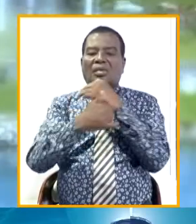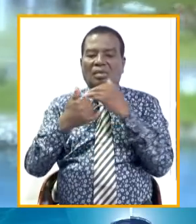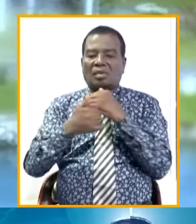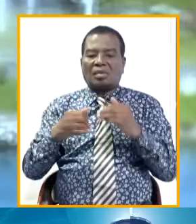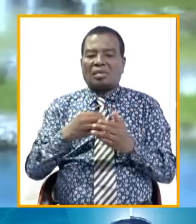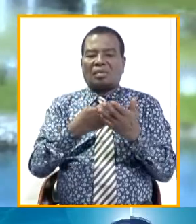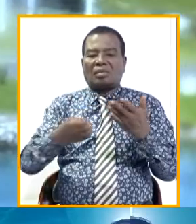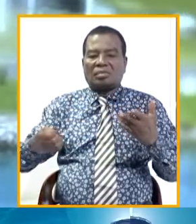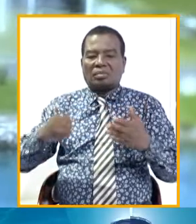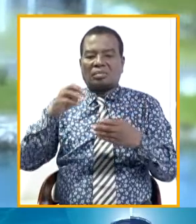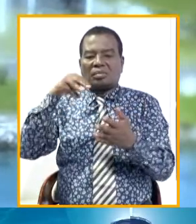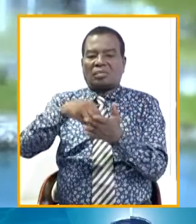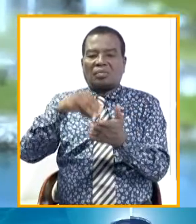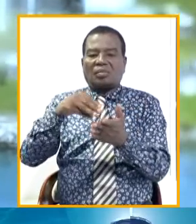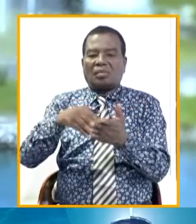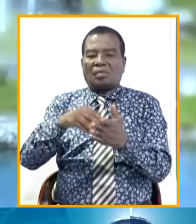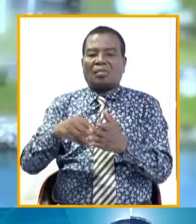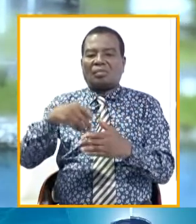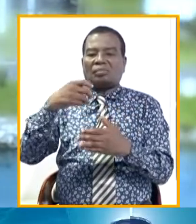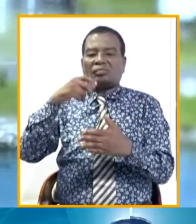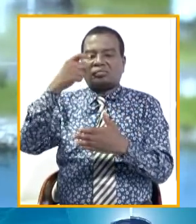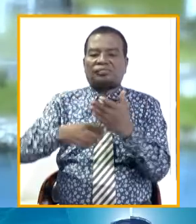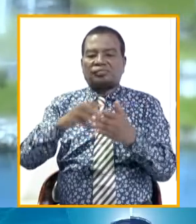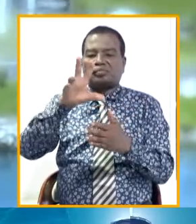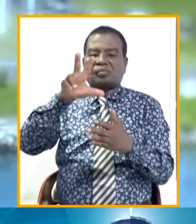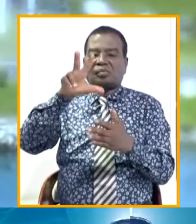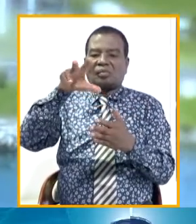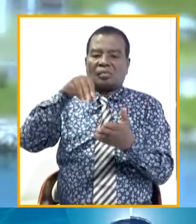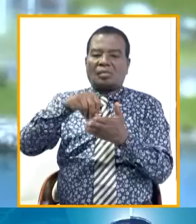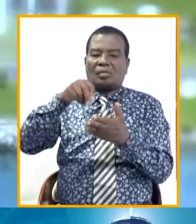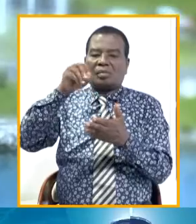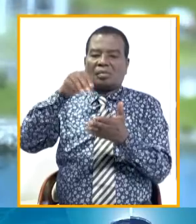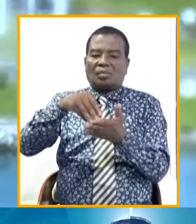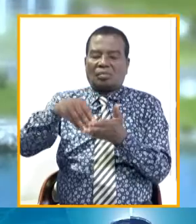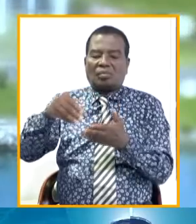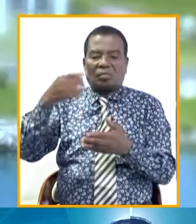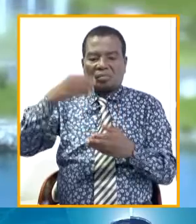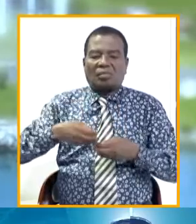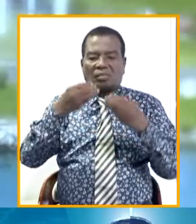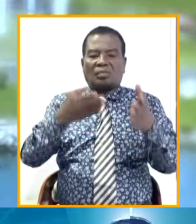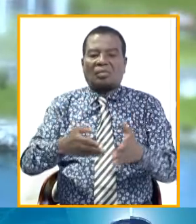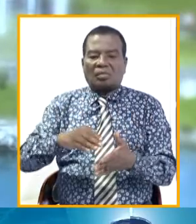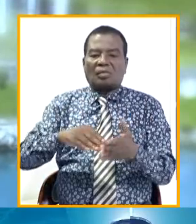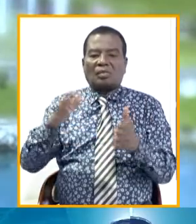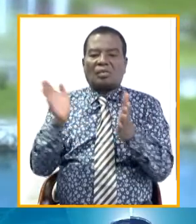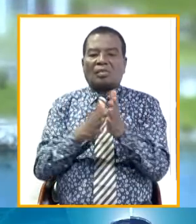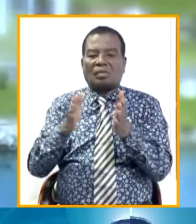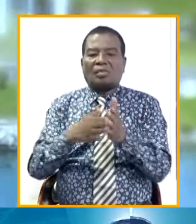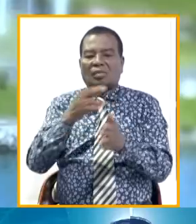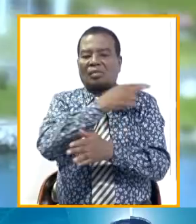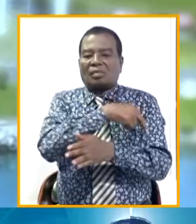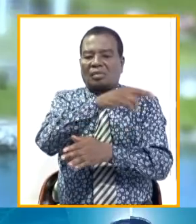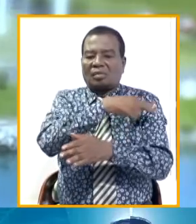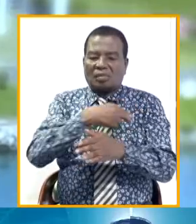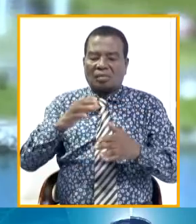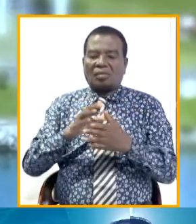estimés à environ 30 millions de francs CFA ont été offerts au centre de santé urbain, un don de Kinapara